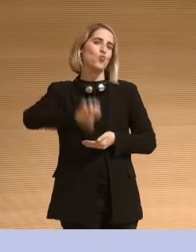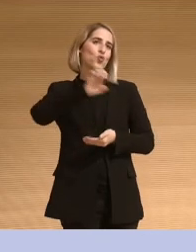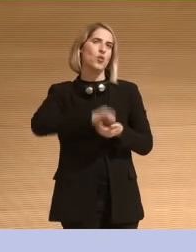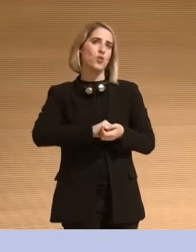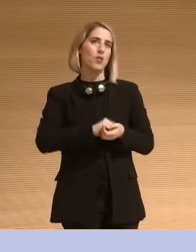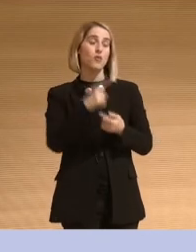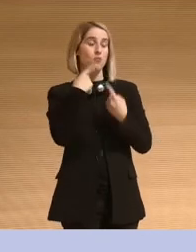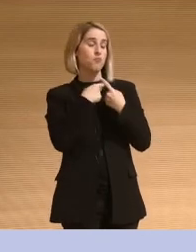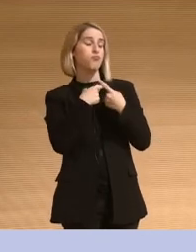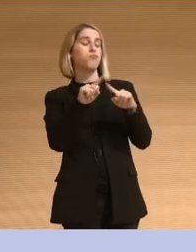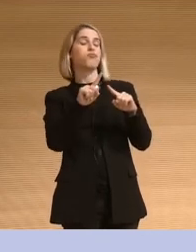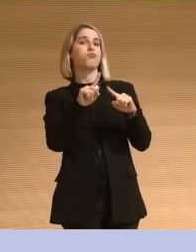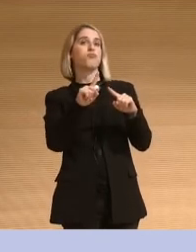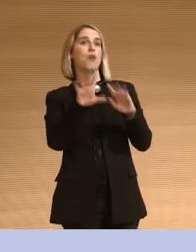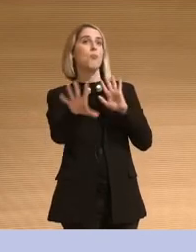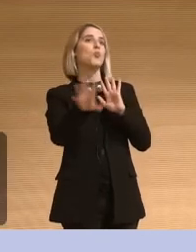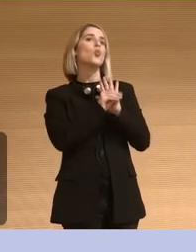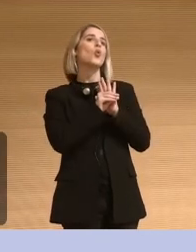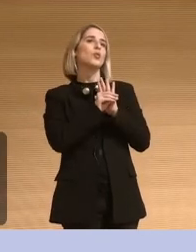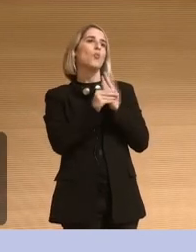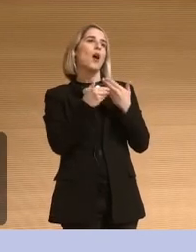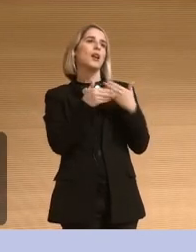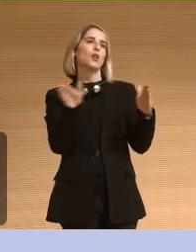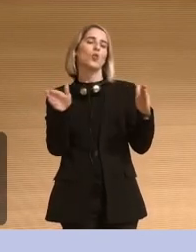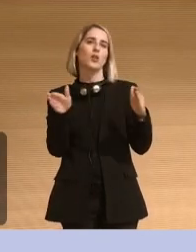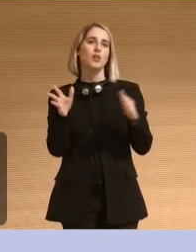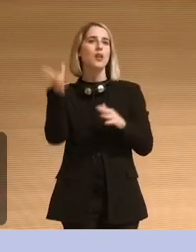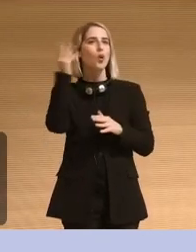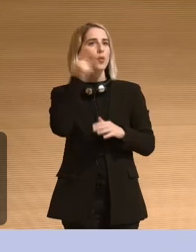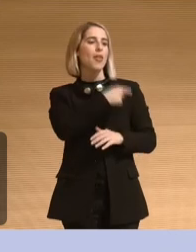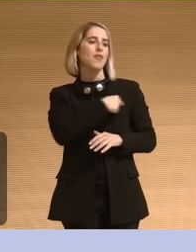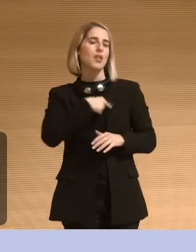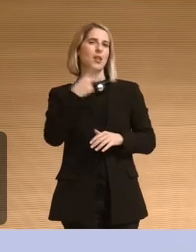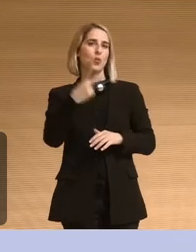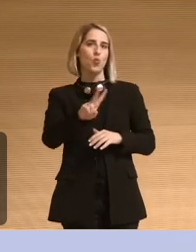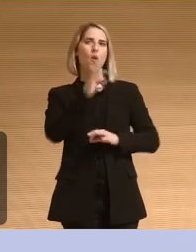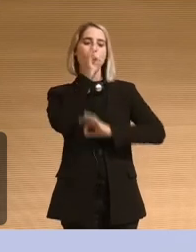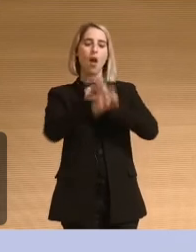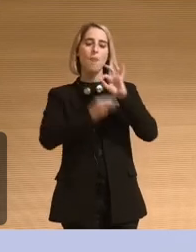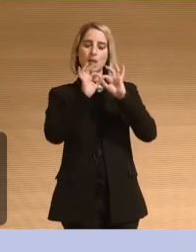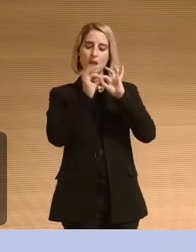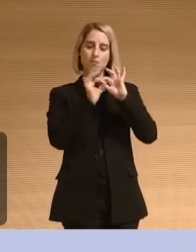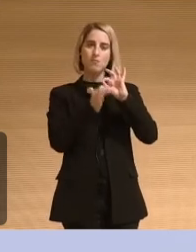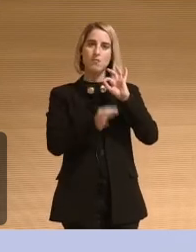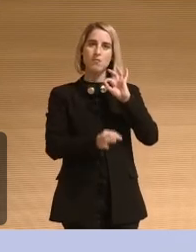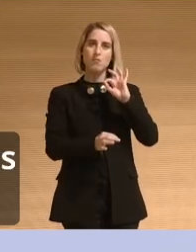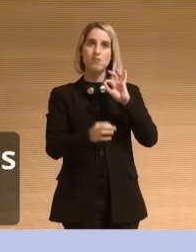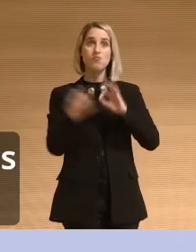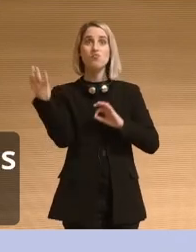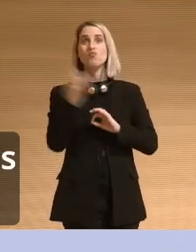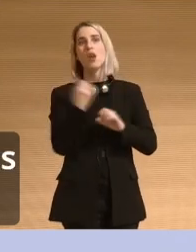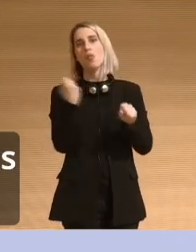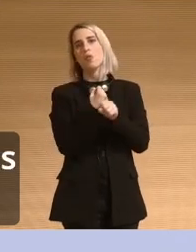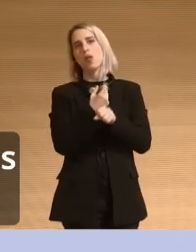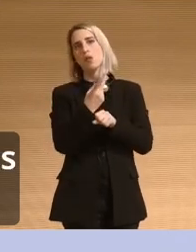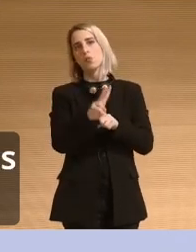ως ένα μουσείο πρότυπο ανοιχτότητας. Ακούσαμε τον διευθυντή του πιο πριν να μας αναλύει διεξοδικά την εξαιρετική δουλειά του και